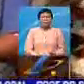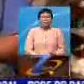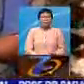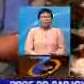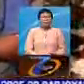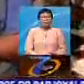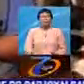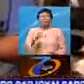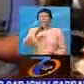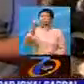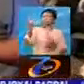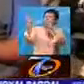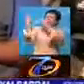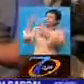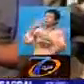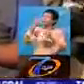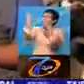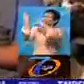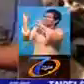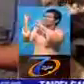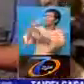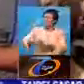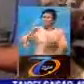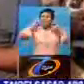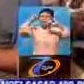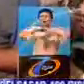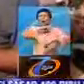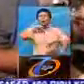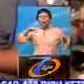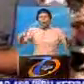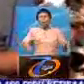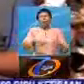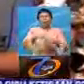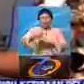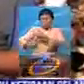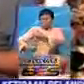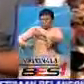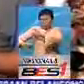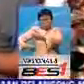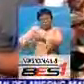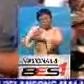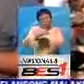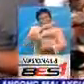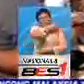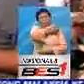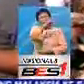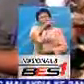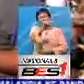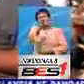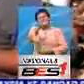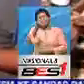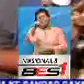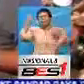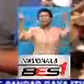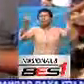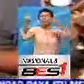Seperti yang dapat saudara saksikan di belakang saya, merupakan inilah ibadah korban yang dilakukan oleh anggota-anggota dan juga pegawai Malbat